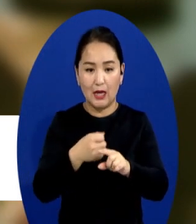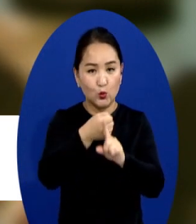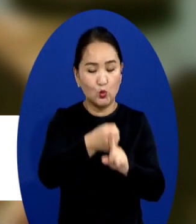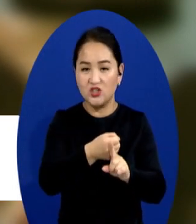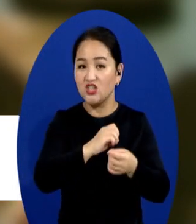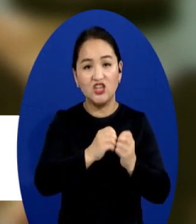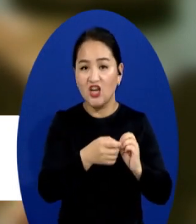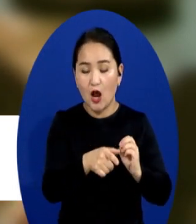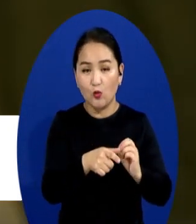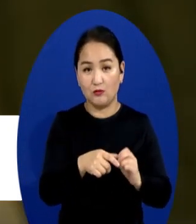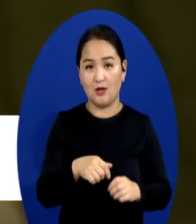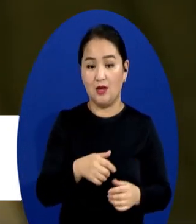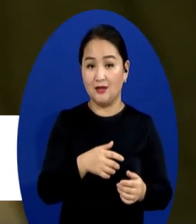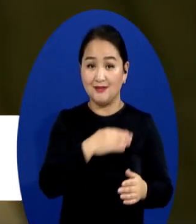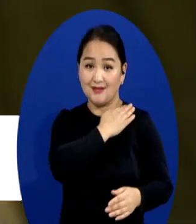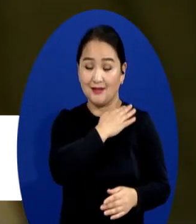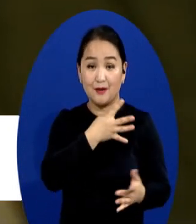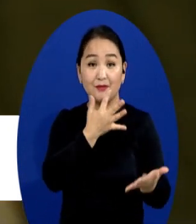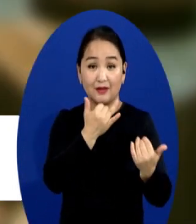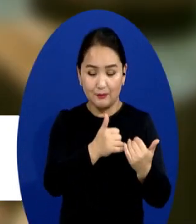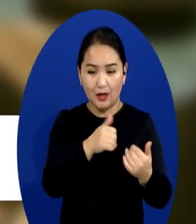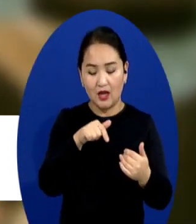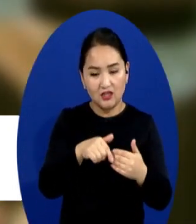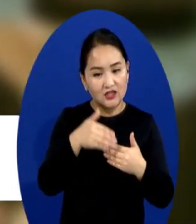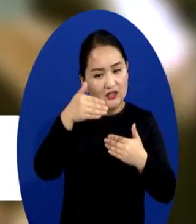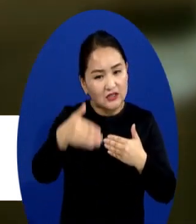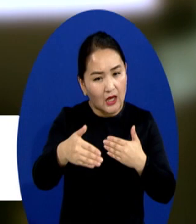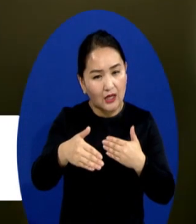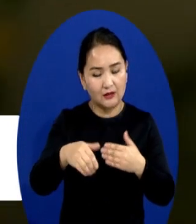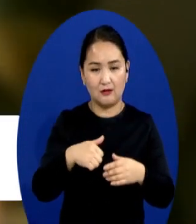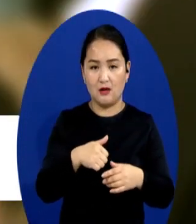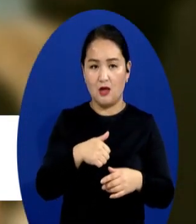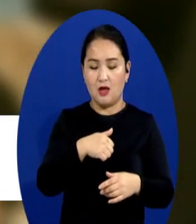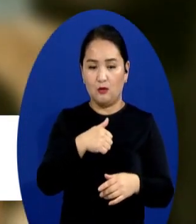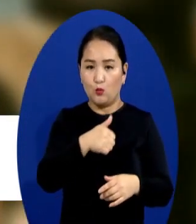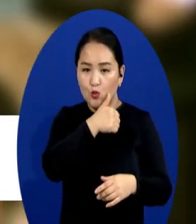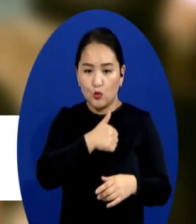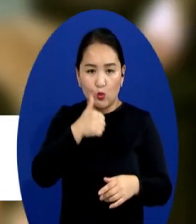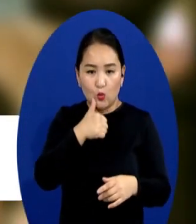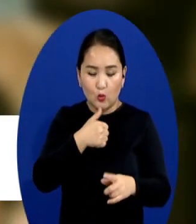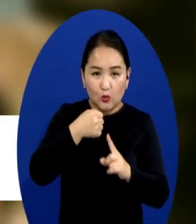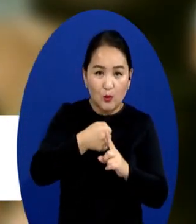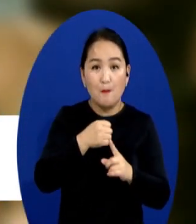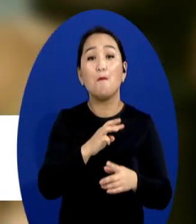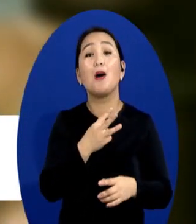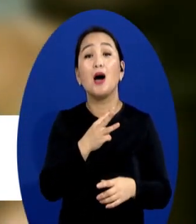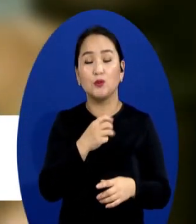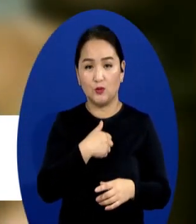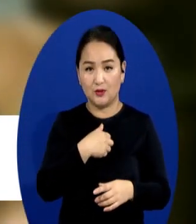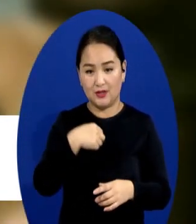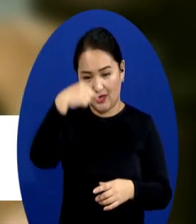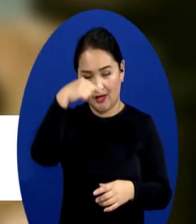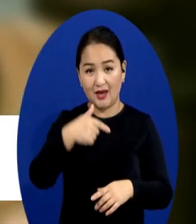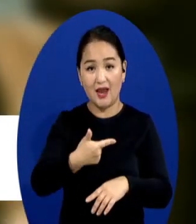байна. Гэхдээ үүний цаана хүчирхийлэл илүү далд хэлбэр шилжсэн байж болохыг гэмтлийн эмчнэр өгүүлсэхгүй байгаа юм а. Учир нь удаа дараа хүчирхийлэлд